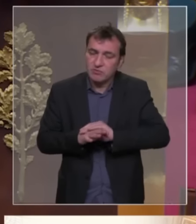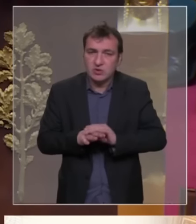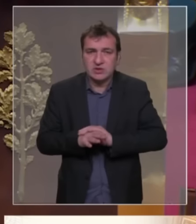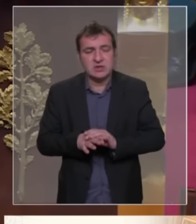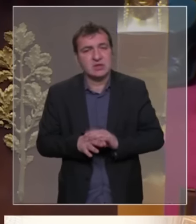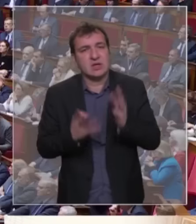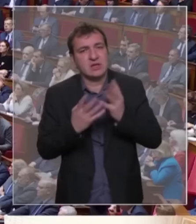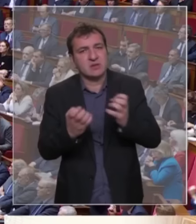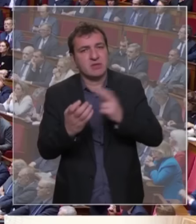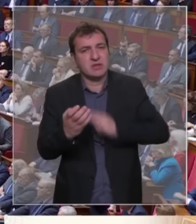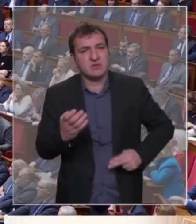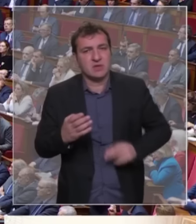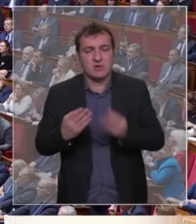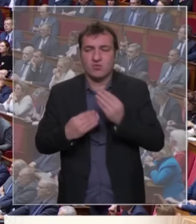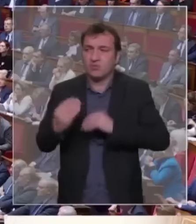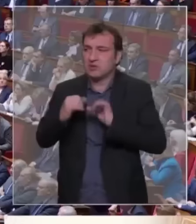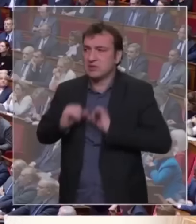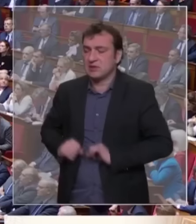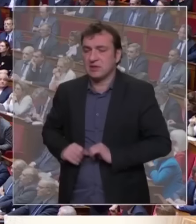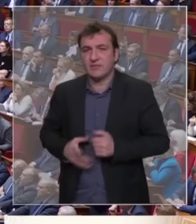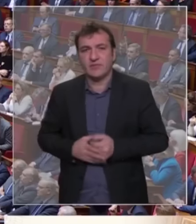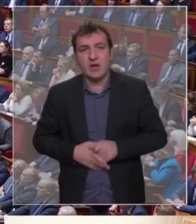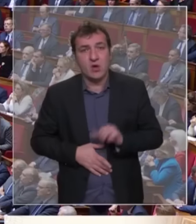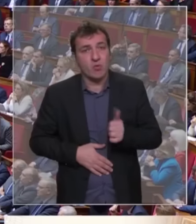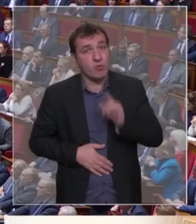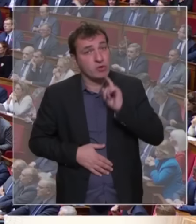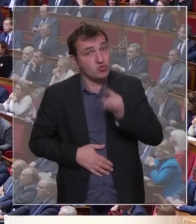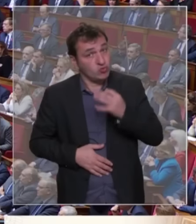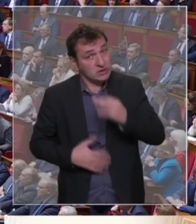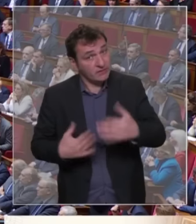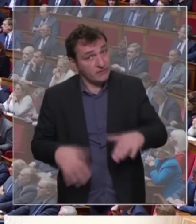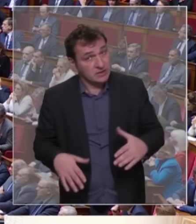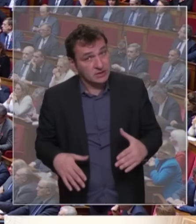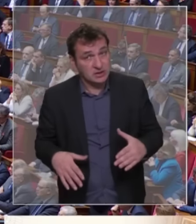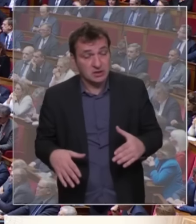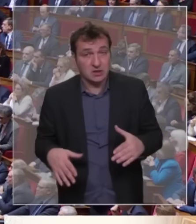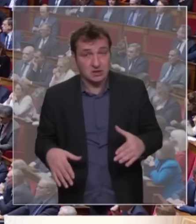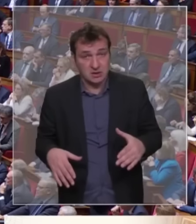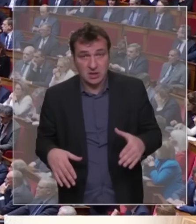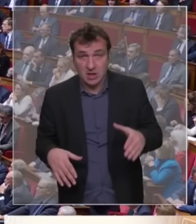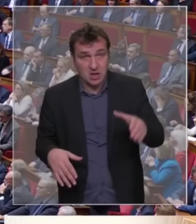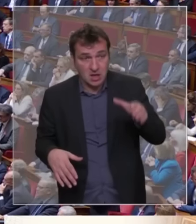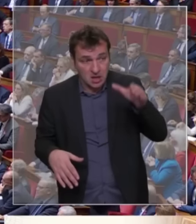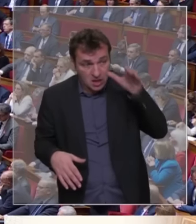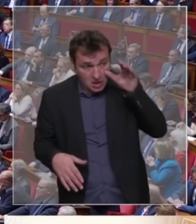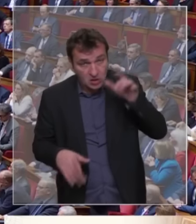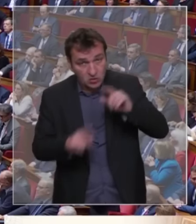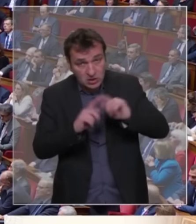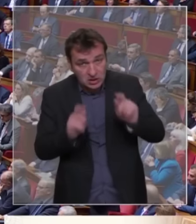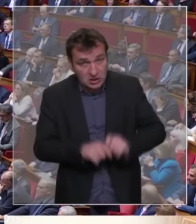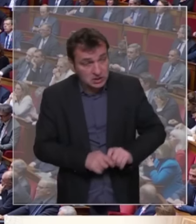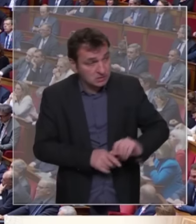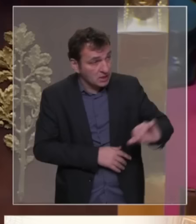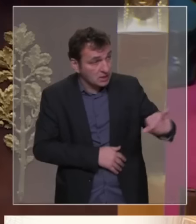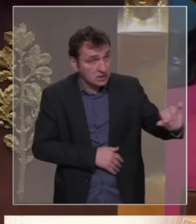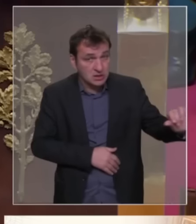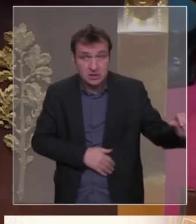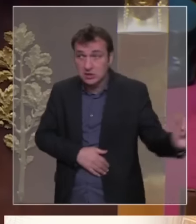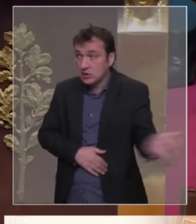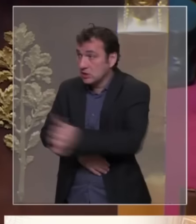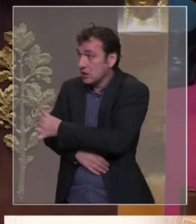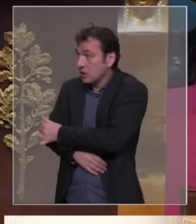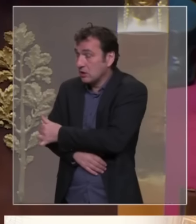Sénat. Je l'ai dit dès le premier jour, nous écouterons et nous respecterons chacune et chacun